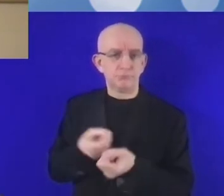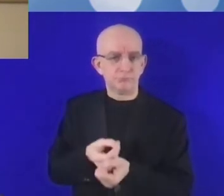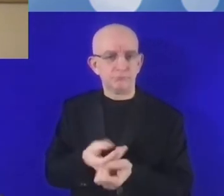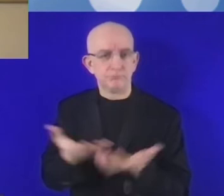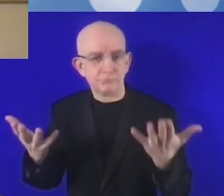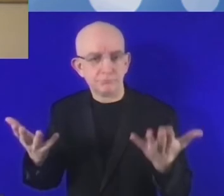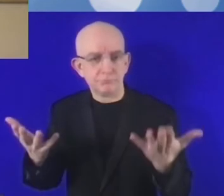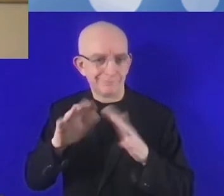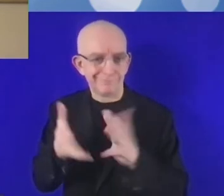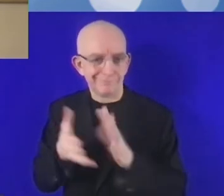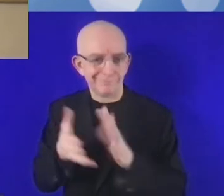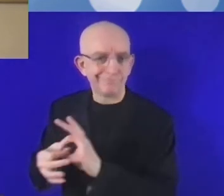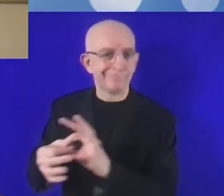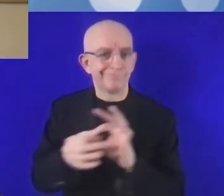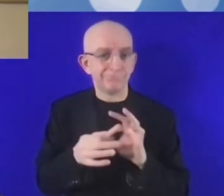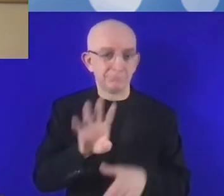sur certains marchés,